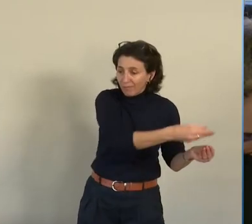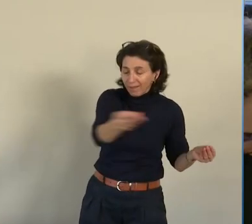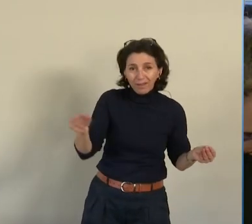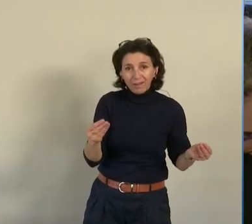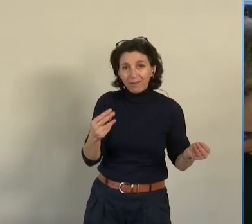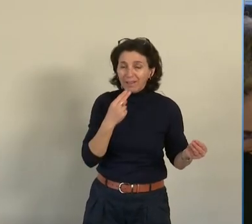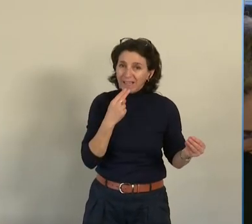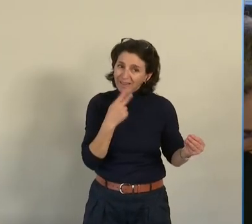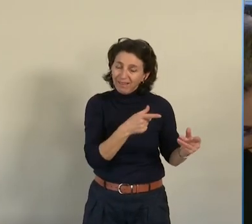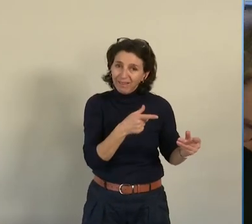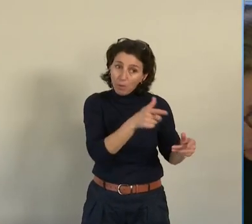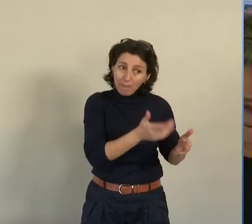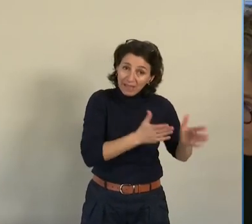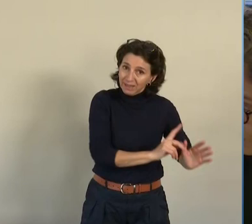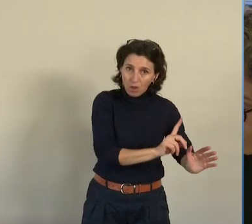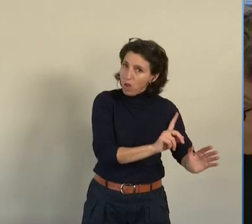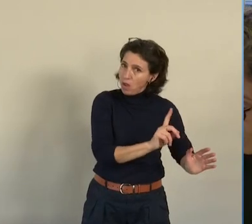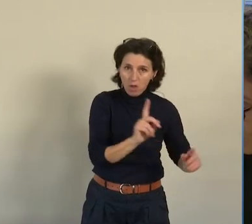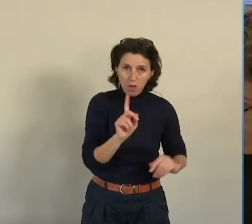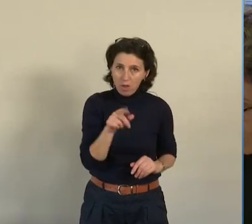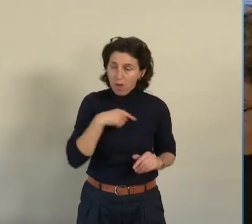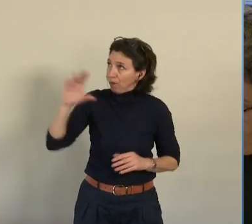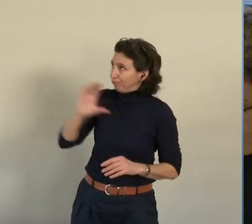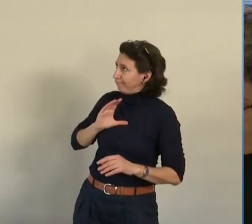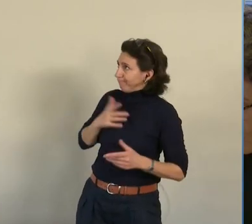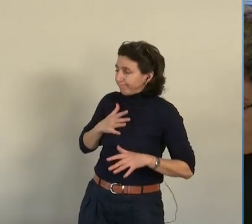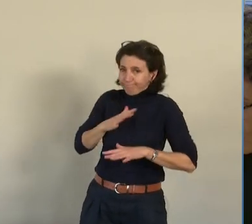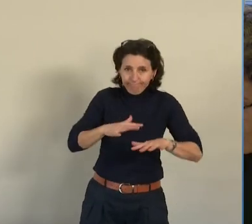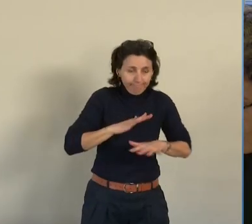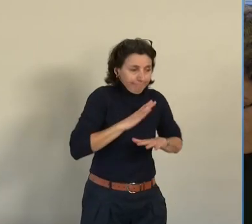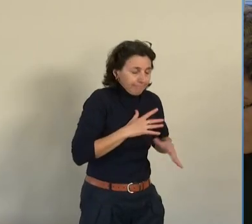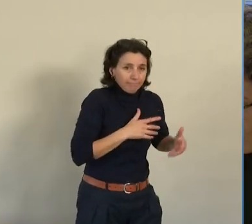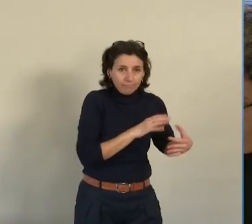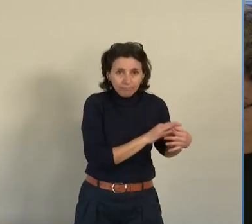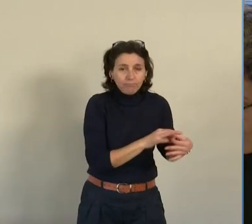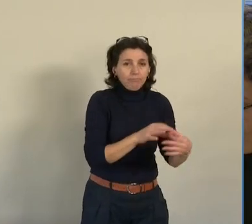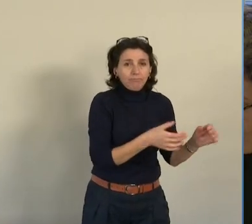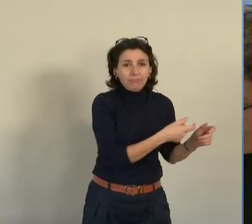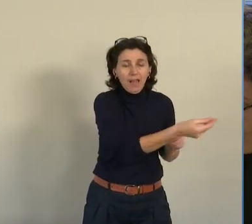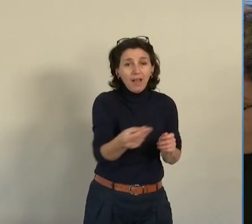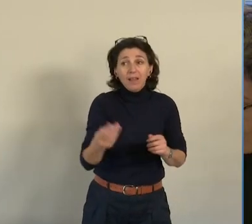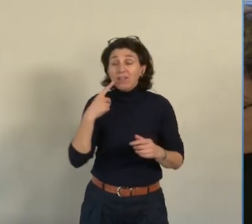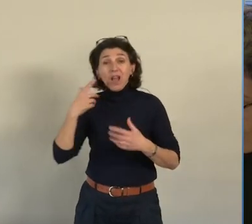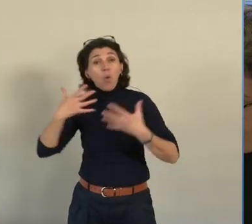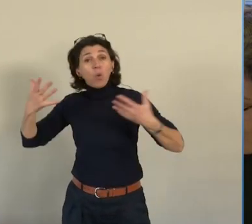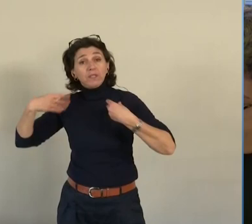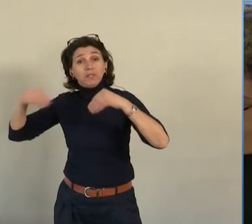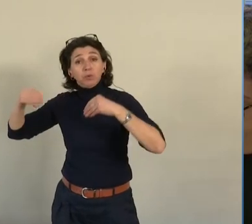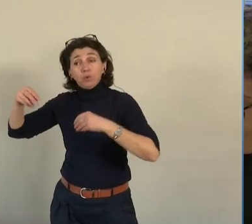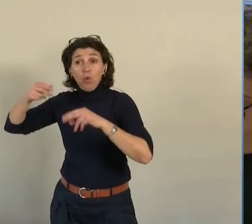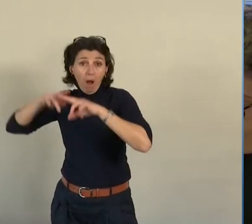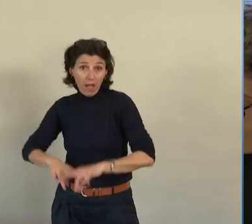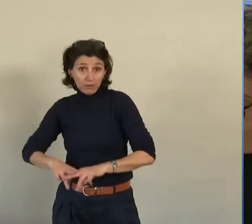bénévoles qui la fixent ils font ce qu'ils peuvent avec ce qu'ils obtiennent et ça ce sont essentiellement les surplus de la grande distribution et voire même donc des